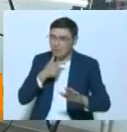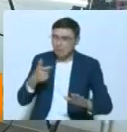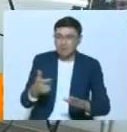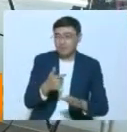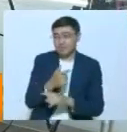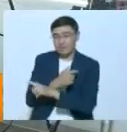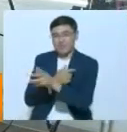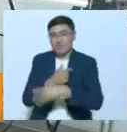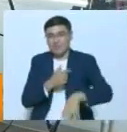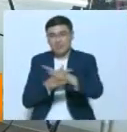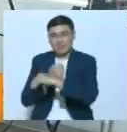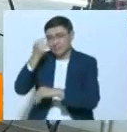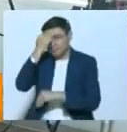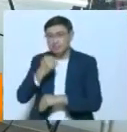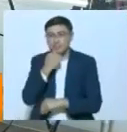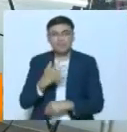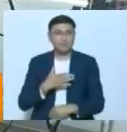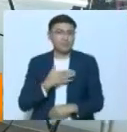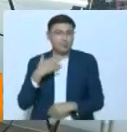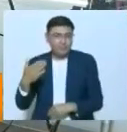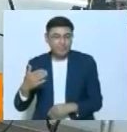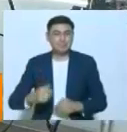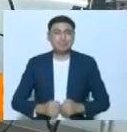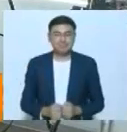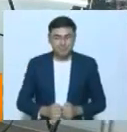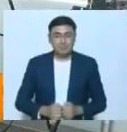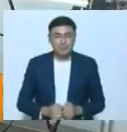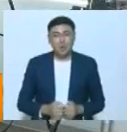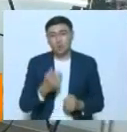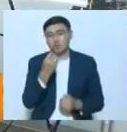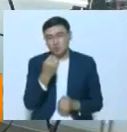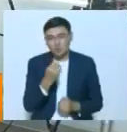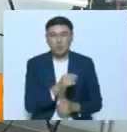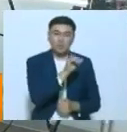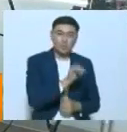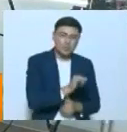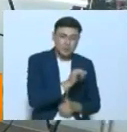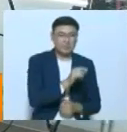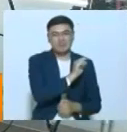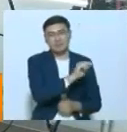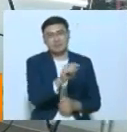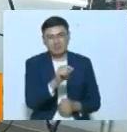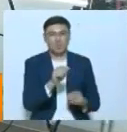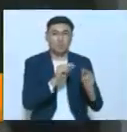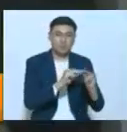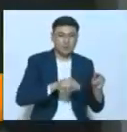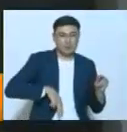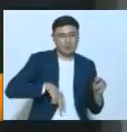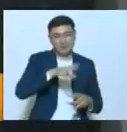айтамын. Өзіміздің университеттегі жетекші апайларымызға көп рахмет. Жиі-жиі осындай сапарларға шығып тұру